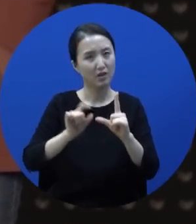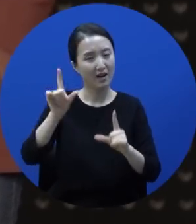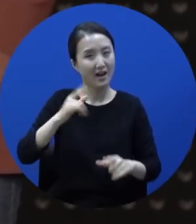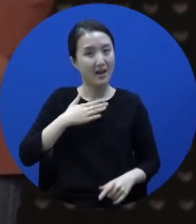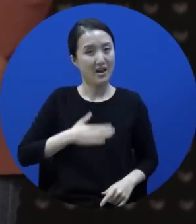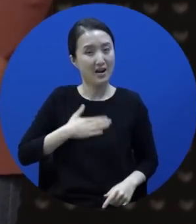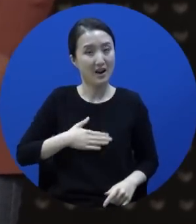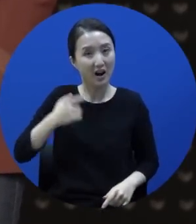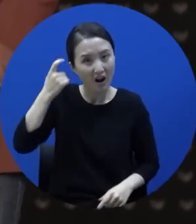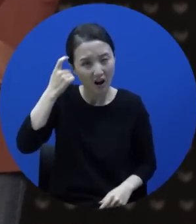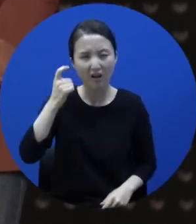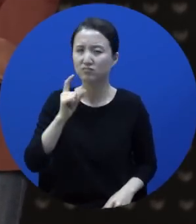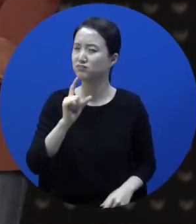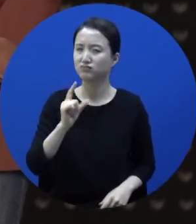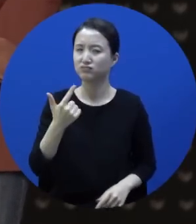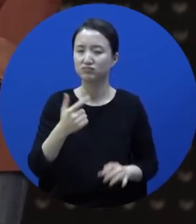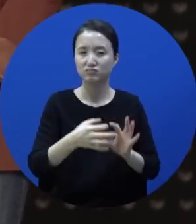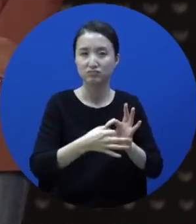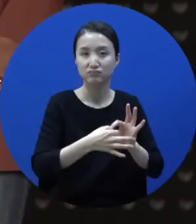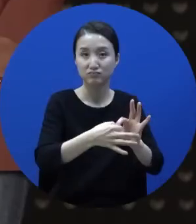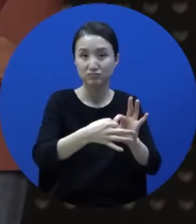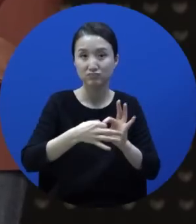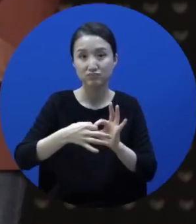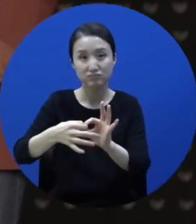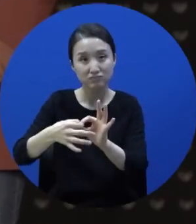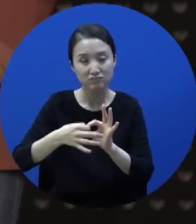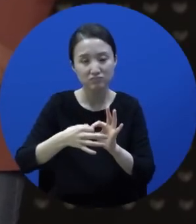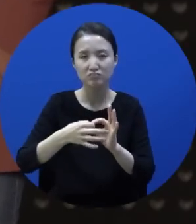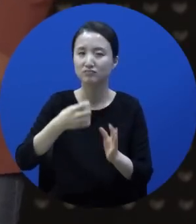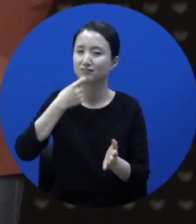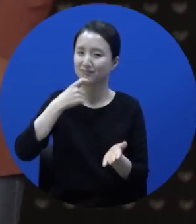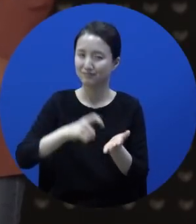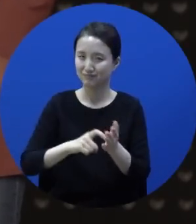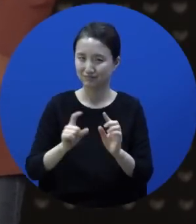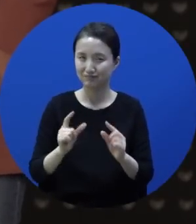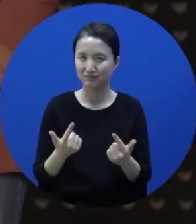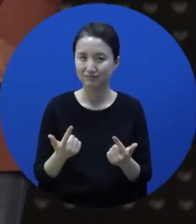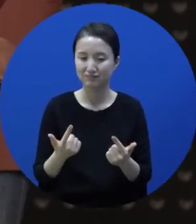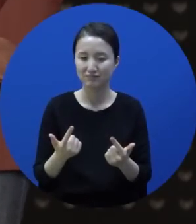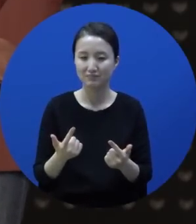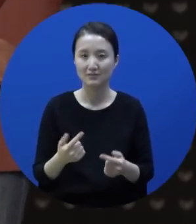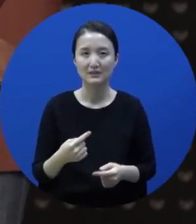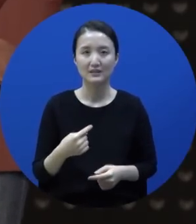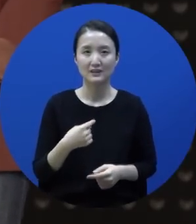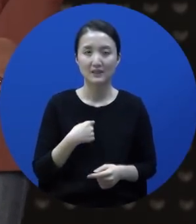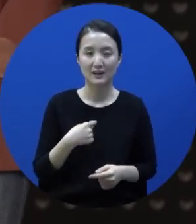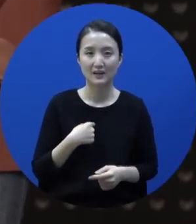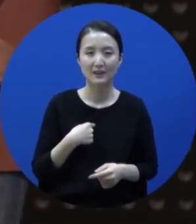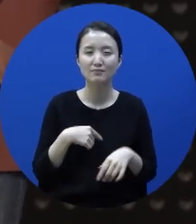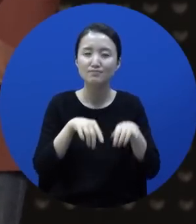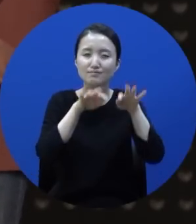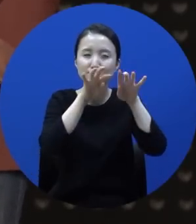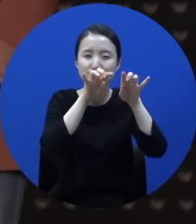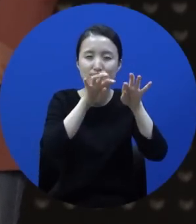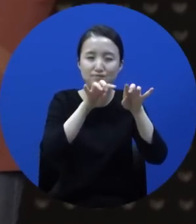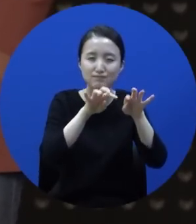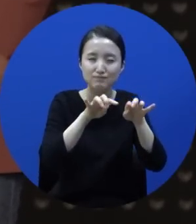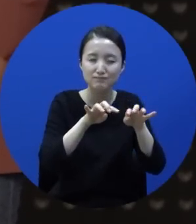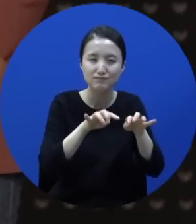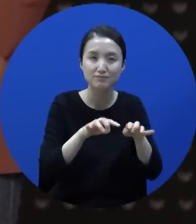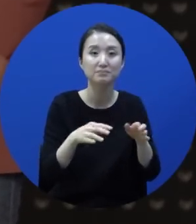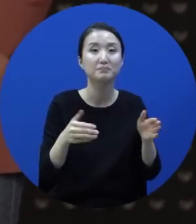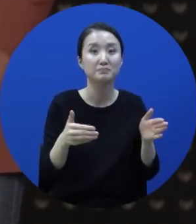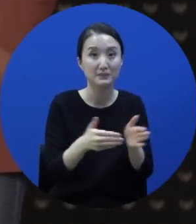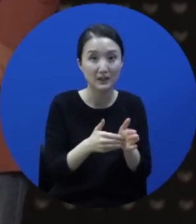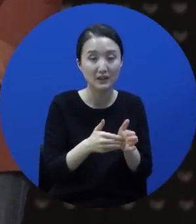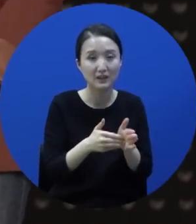정말 기본적으로 예를 들어 미디어에서의 관계 맺기는 뭐냐면요. 내가 글을 썼어요. 어떤 관계가 맺어지냐면 누군가